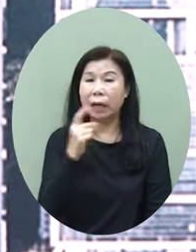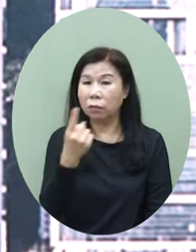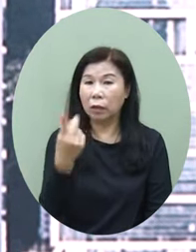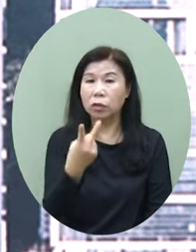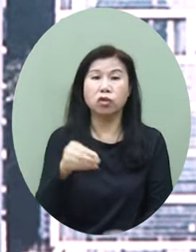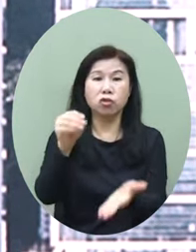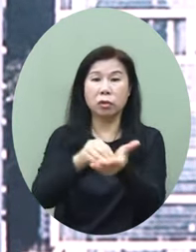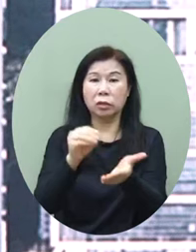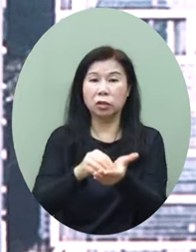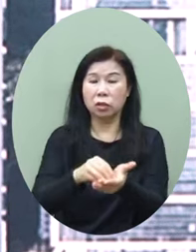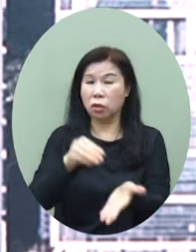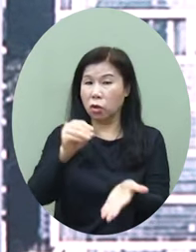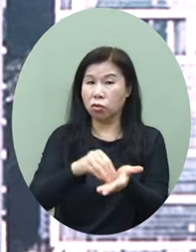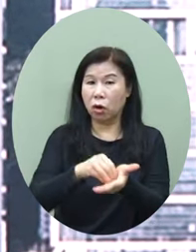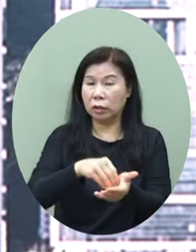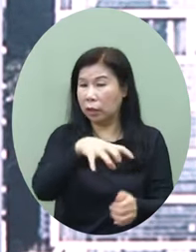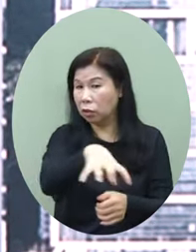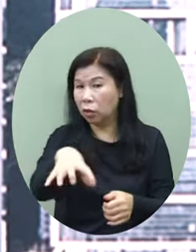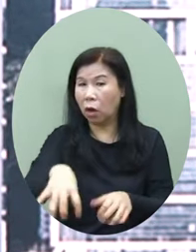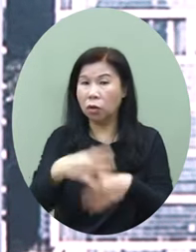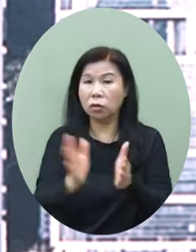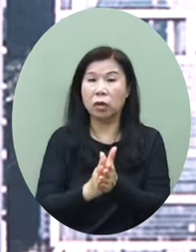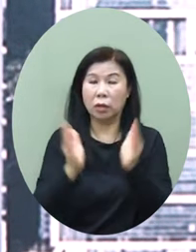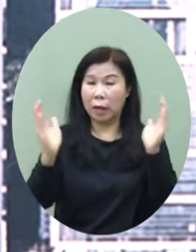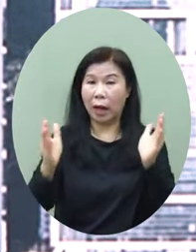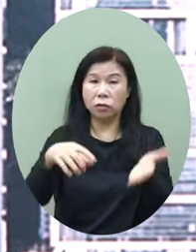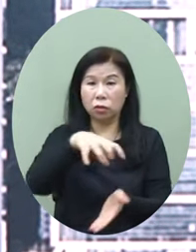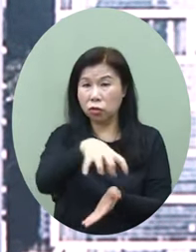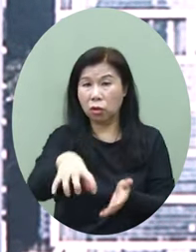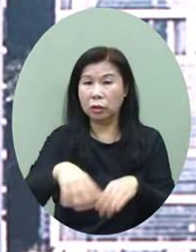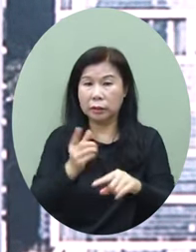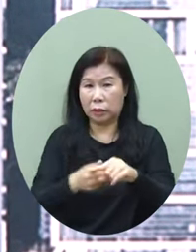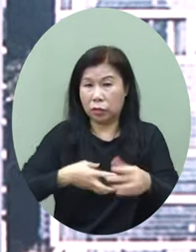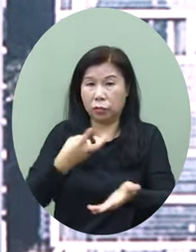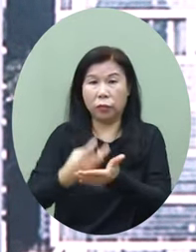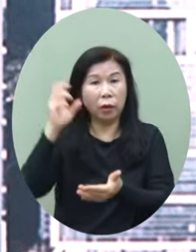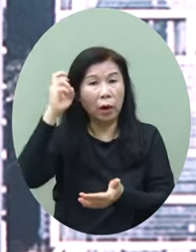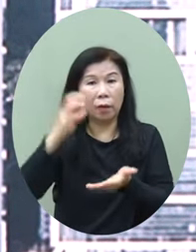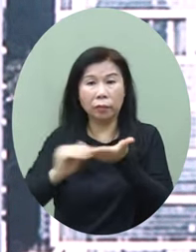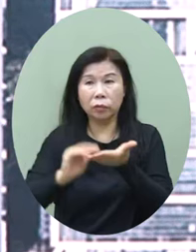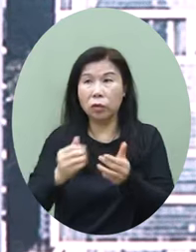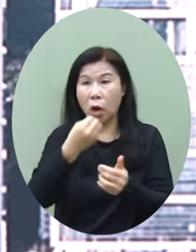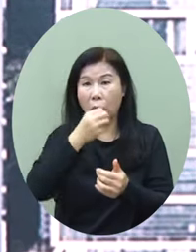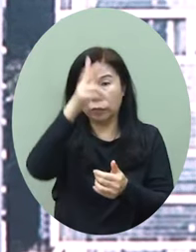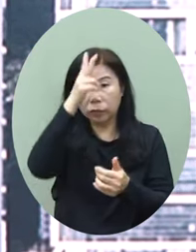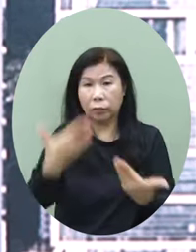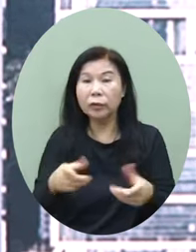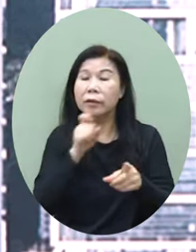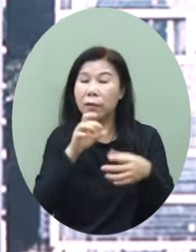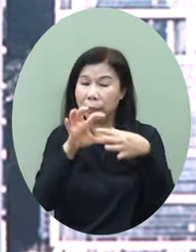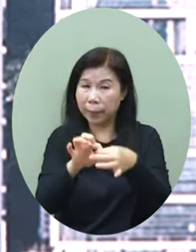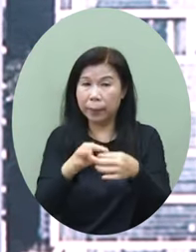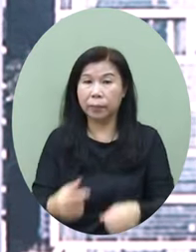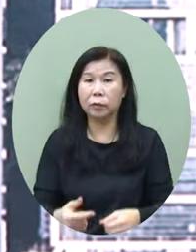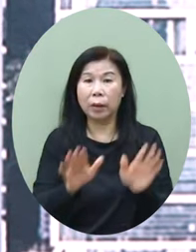定用指定的區域受限的區域的時候都不能夠不考慮我們特區政府和相關